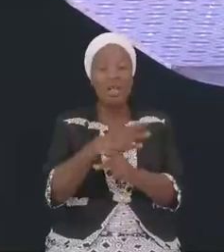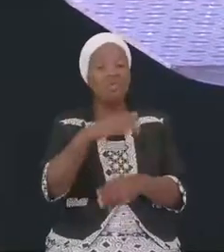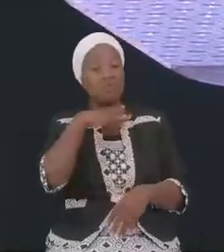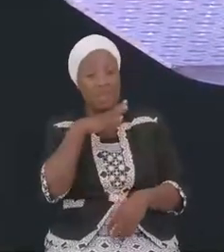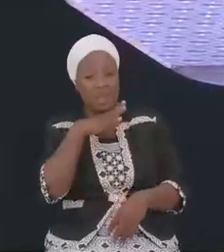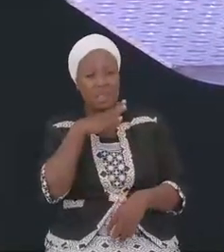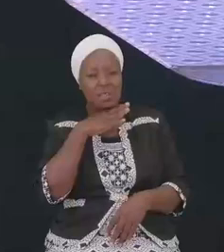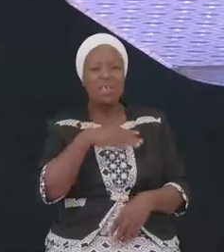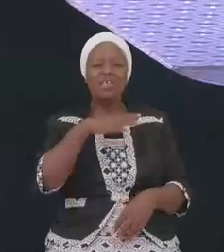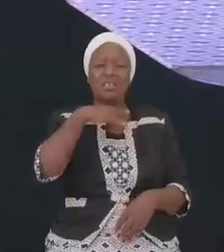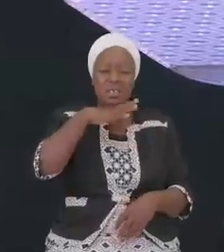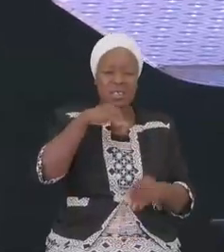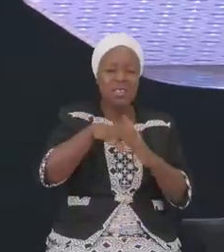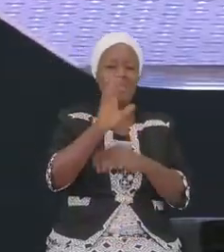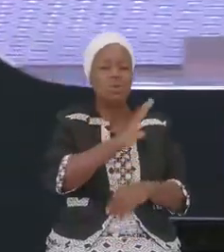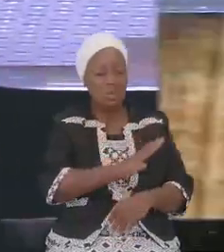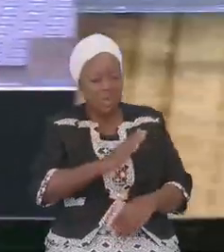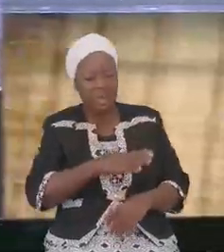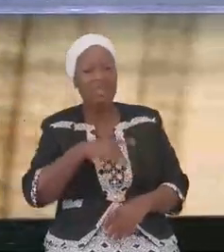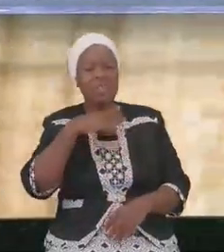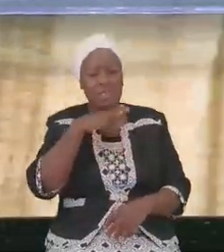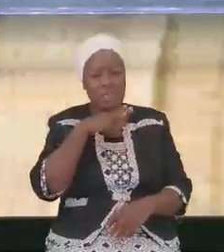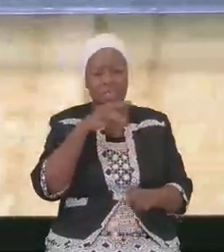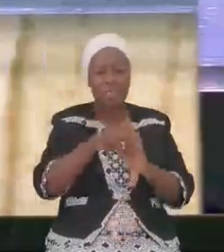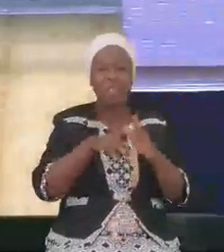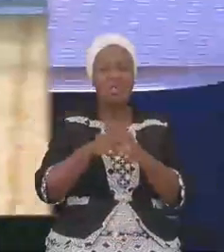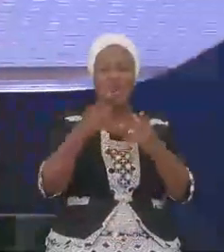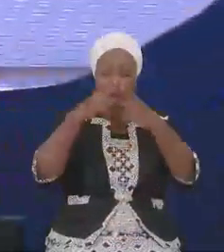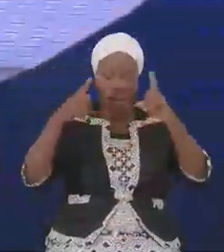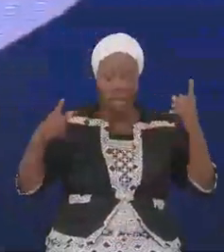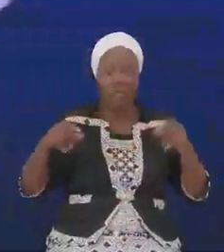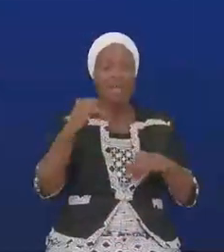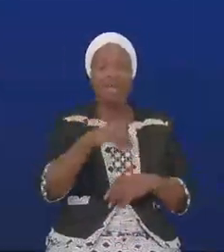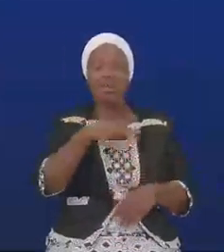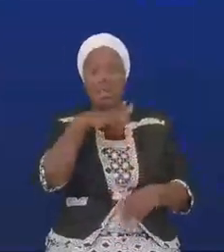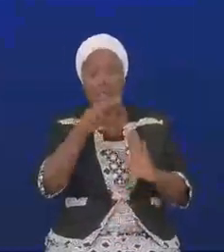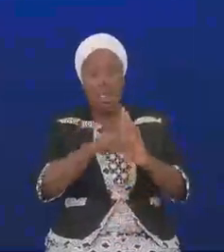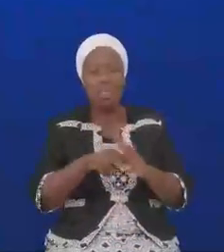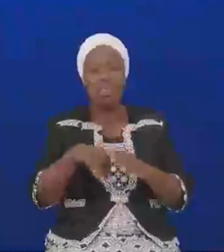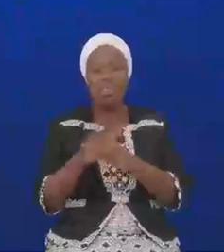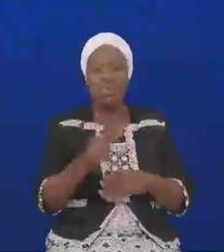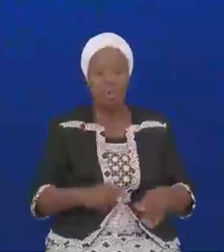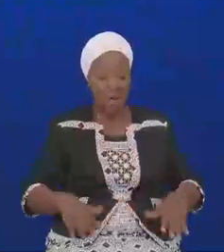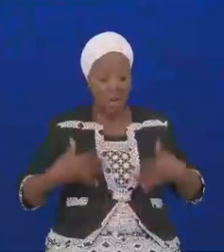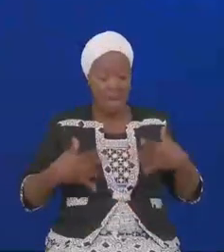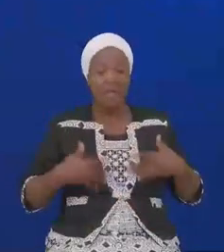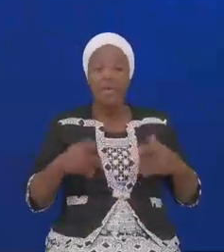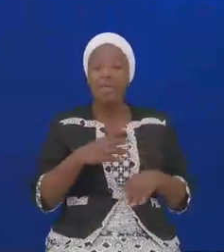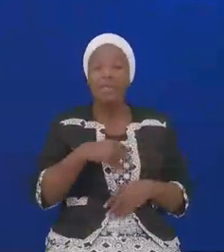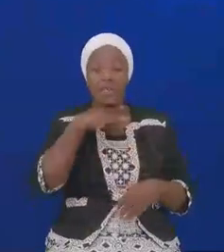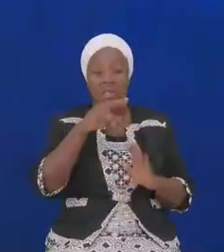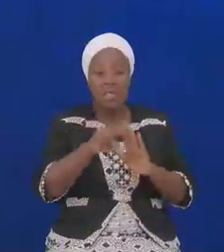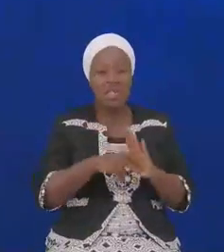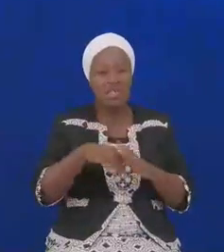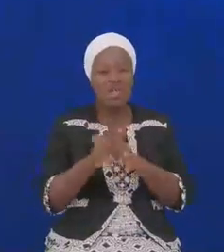la souillure dans le caractère, la souillure dans ton langage, dans ton style de vie, la souillure